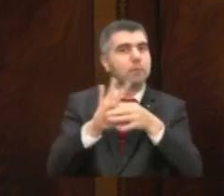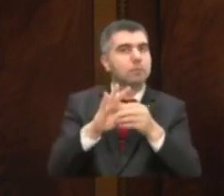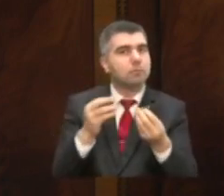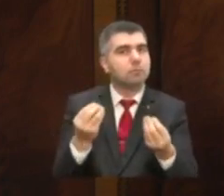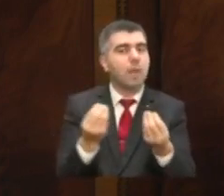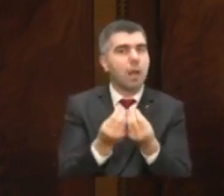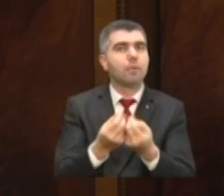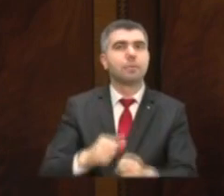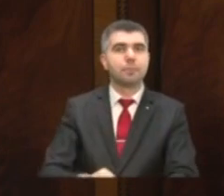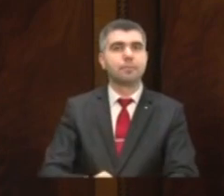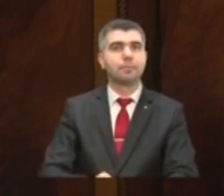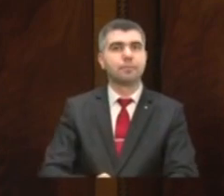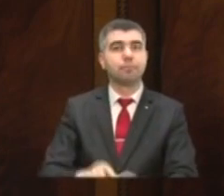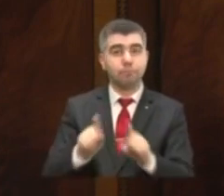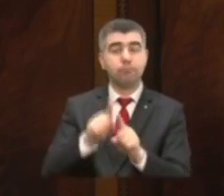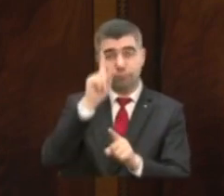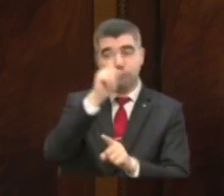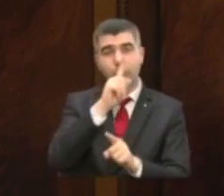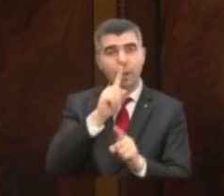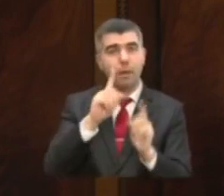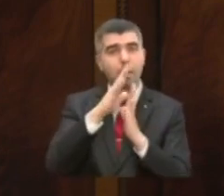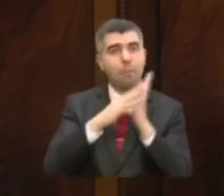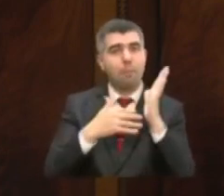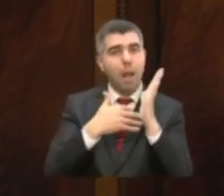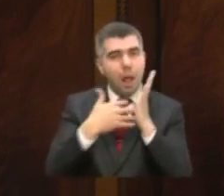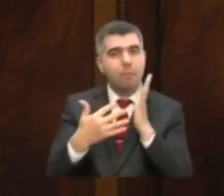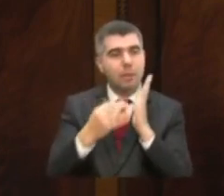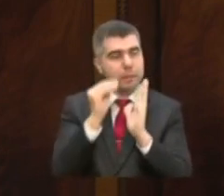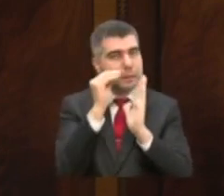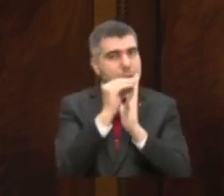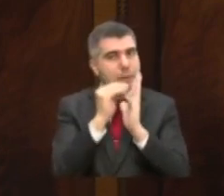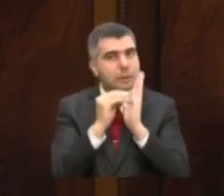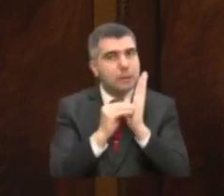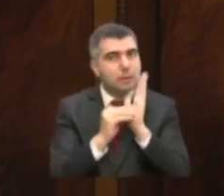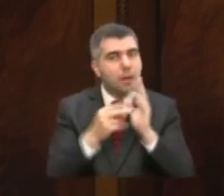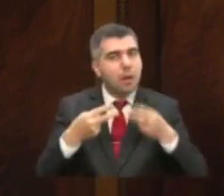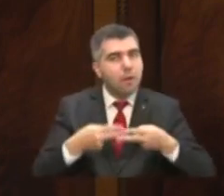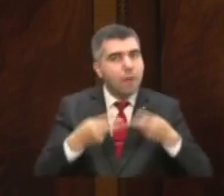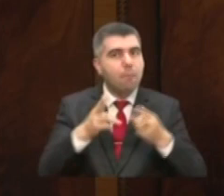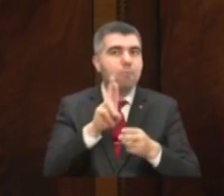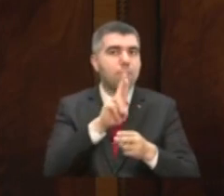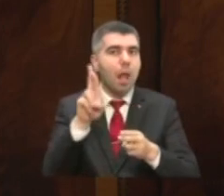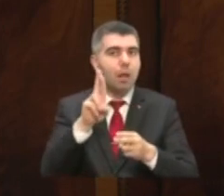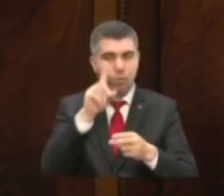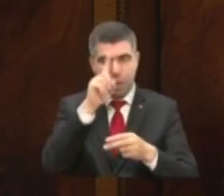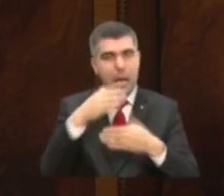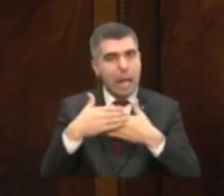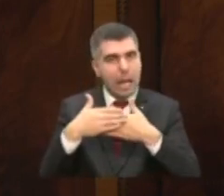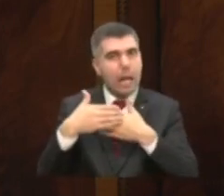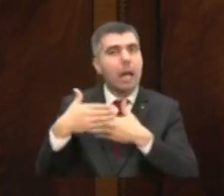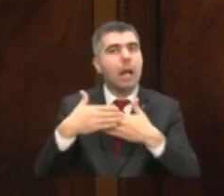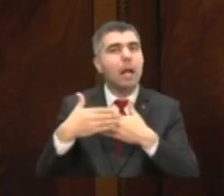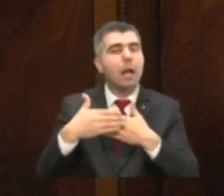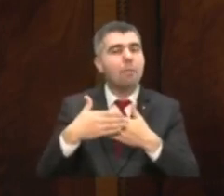واحد الخطة وجزء منه غادي يتعرض في البرنامج الذي سنعرضه أمام جلالة الملك فيما يخص البرنامج